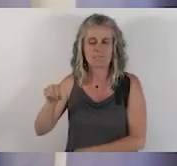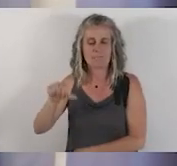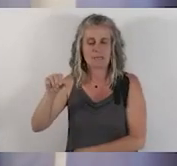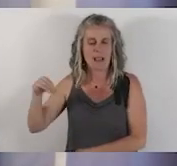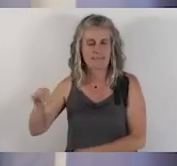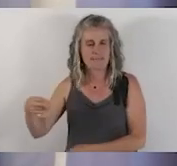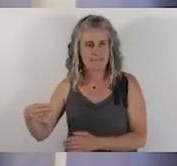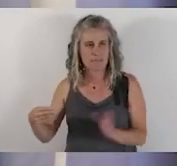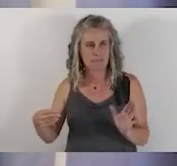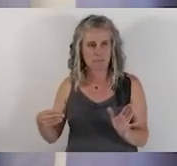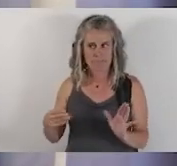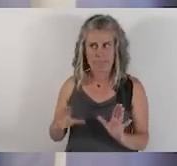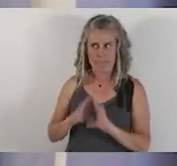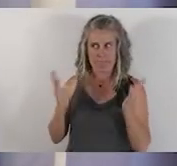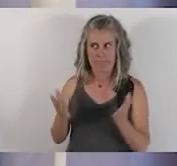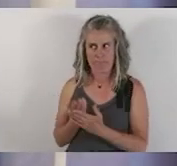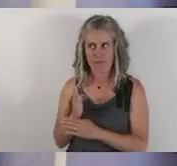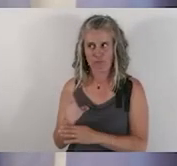J'espère que j'ai bien expliqué.